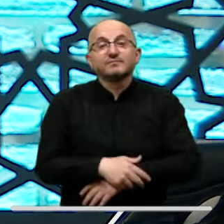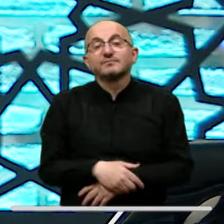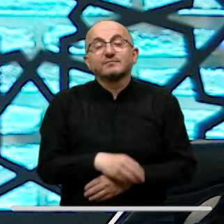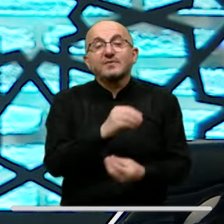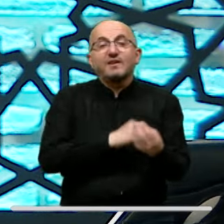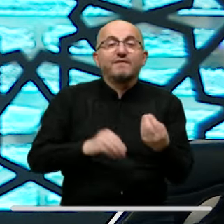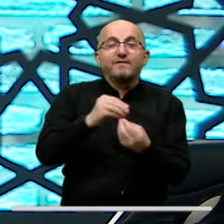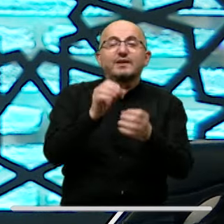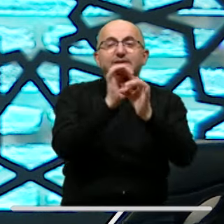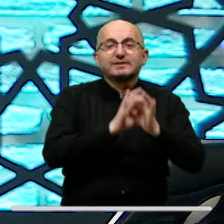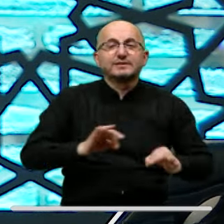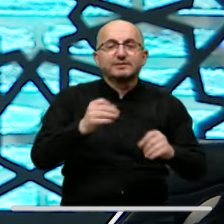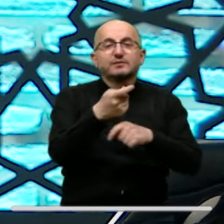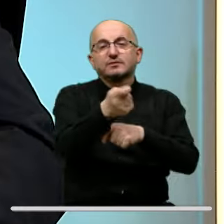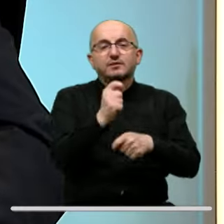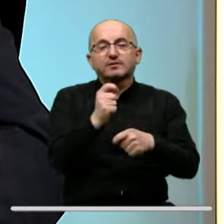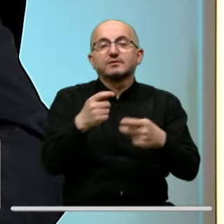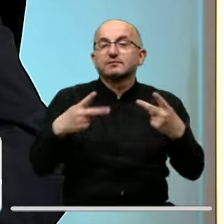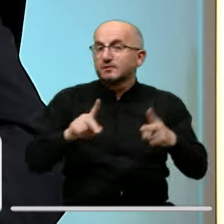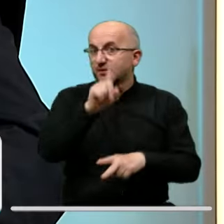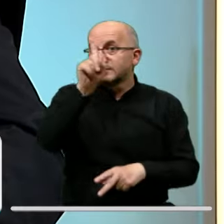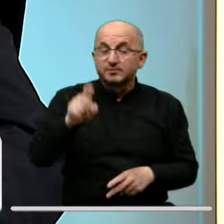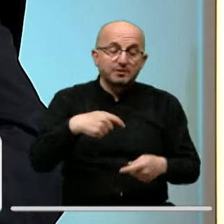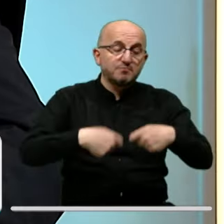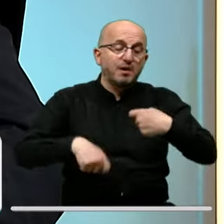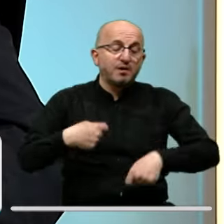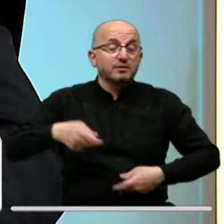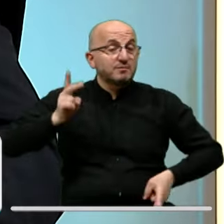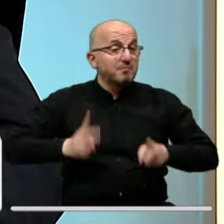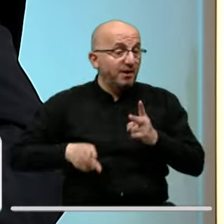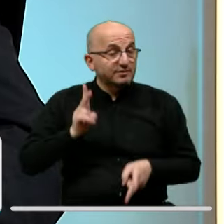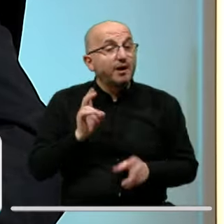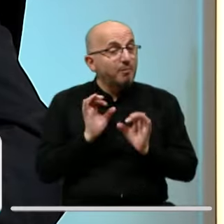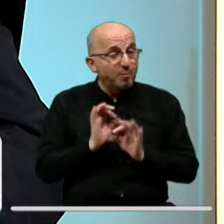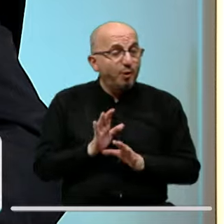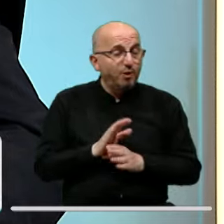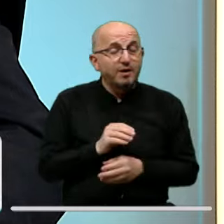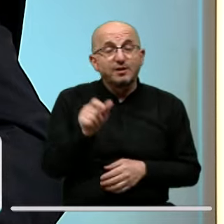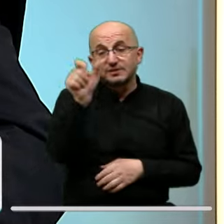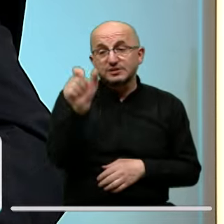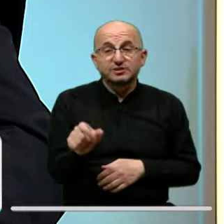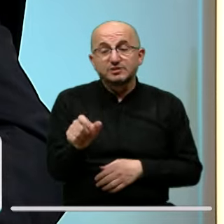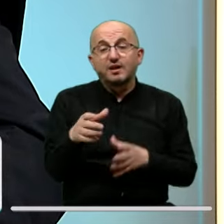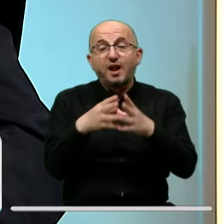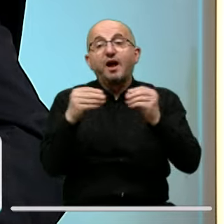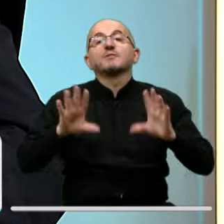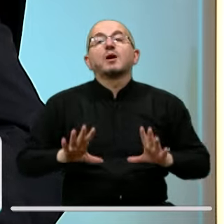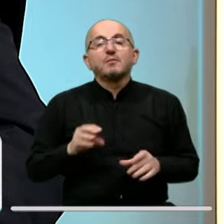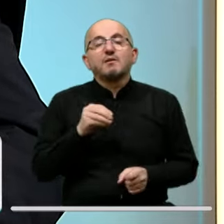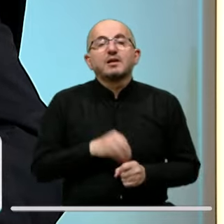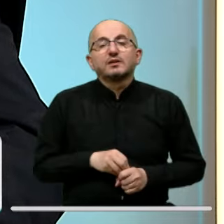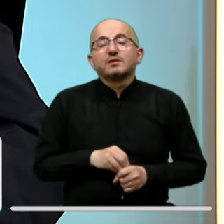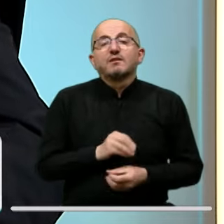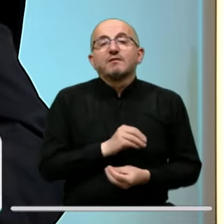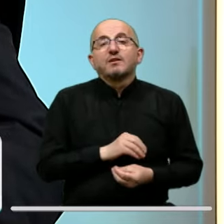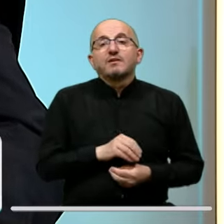faizsiz kredi caiz midir diyor bankalar bazen böyle e müşterilerini kaybetmemek için